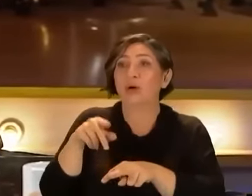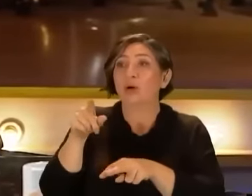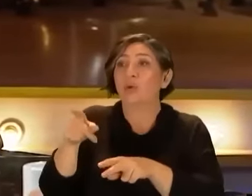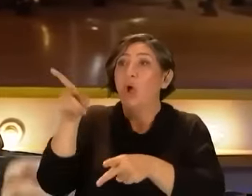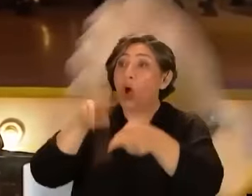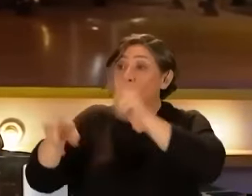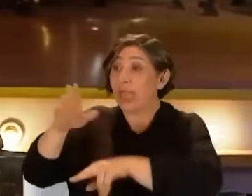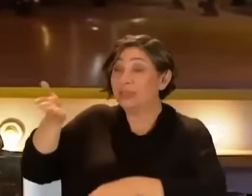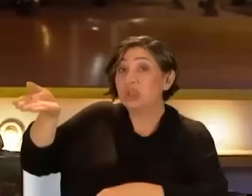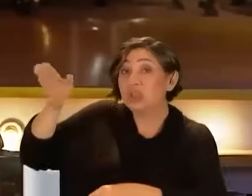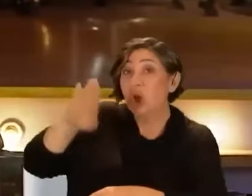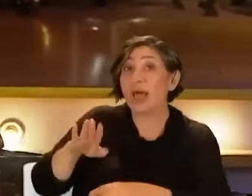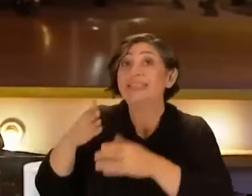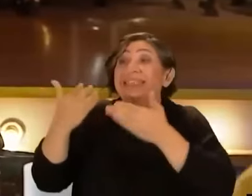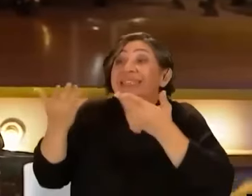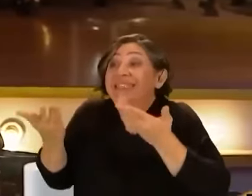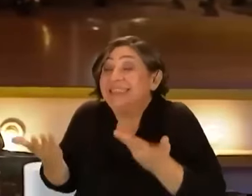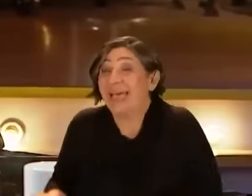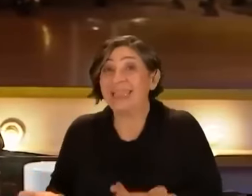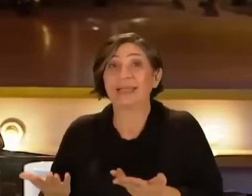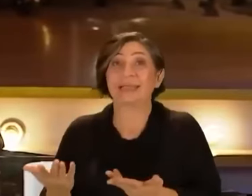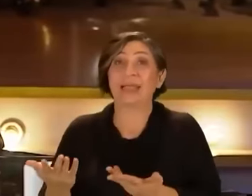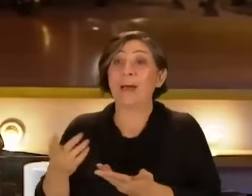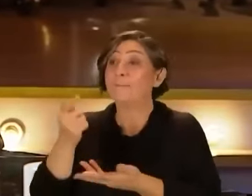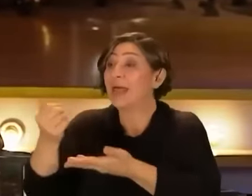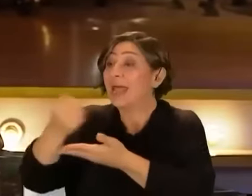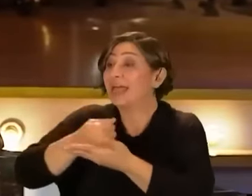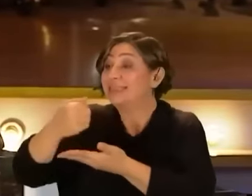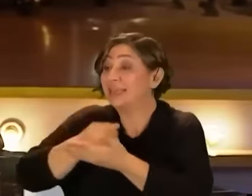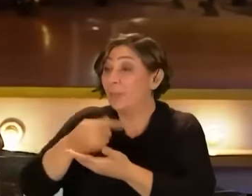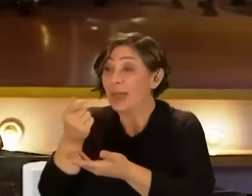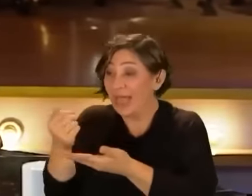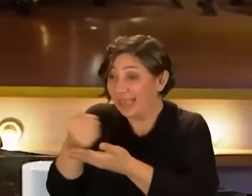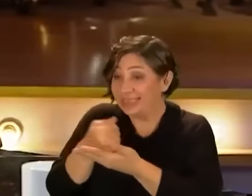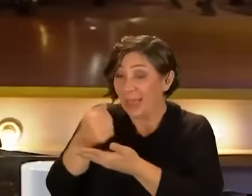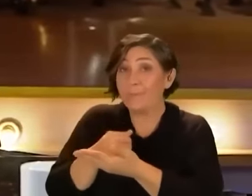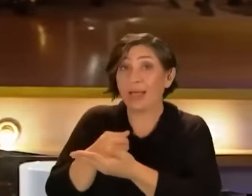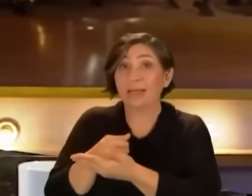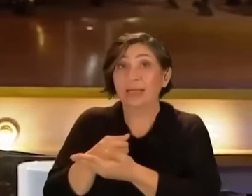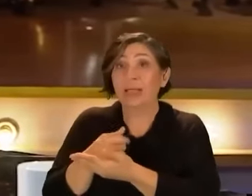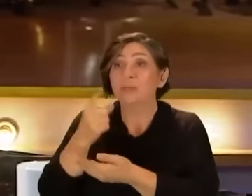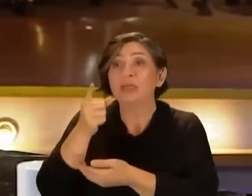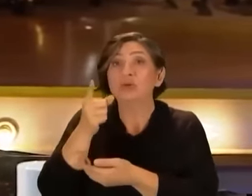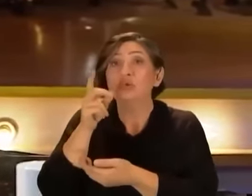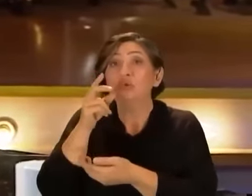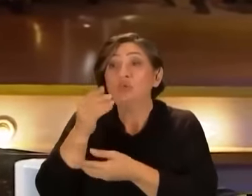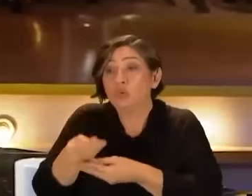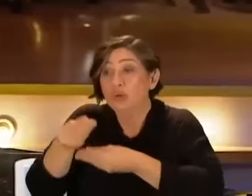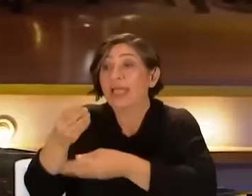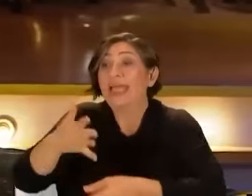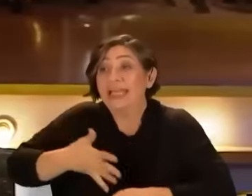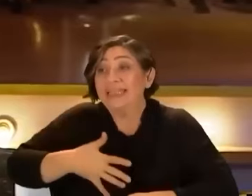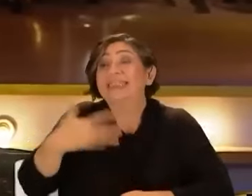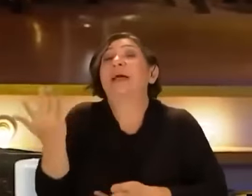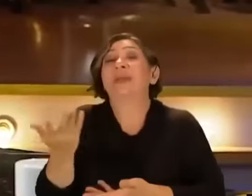hepsi öldükten sonra zaten para kazanır. Para kazanmak zaten bir sonuçtur ve istemesen